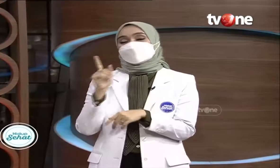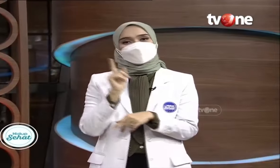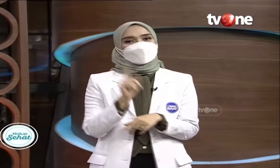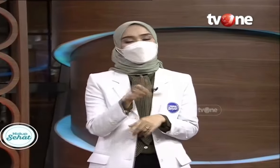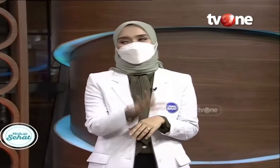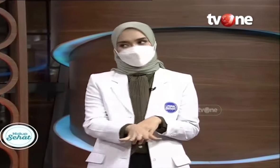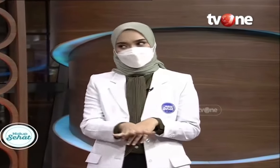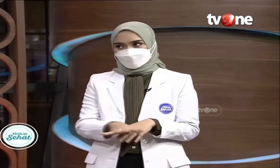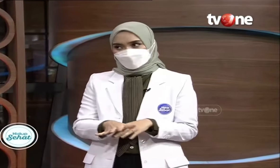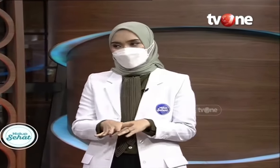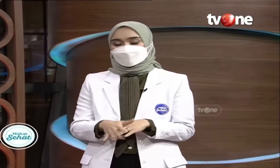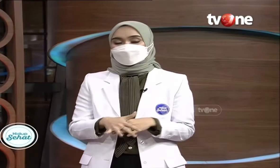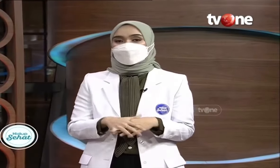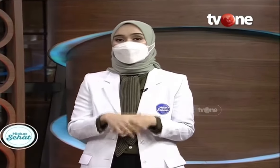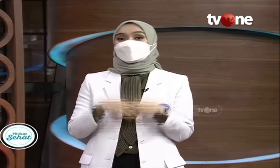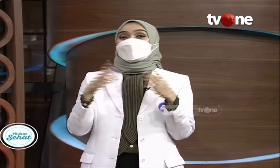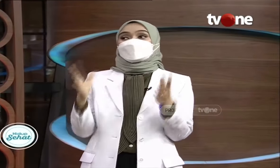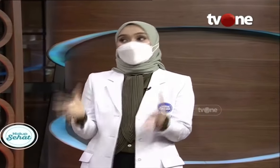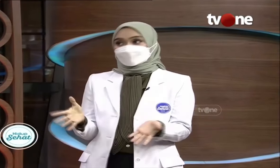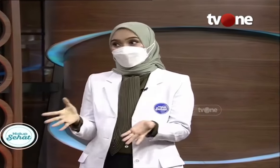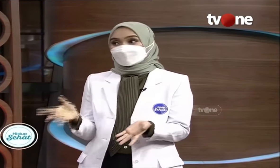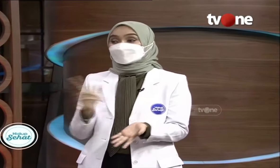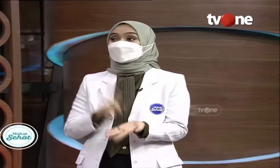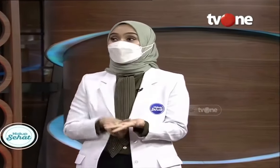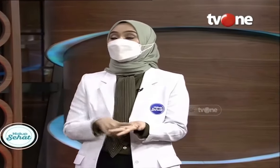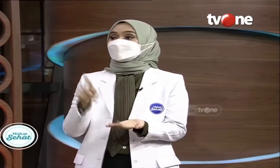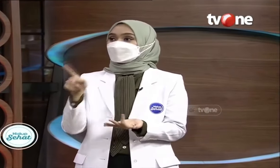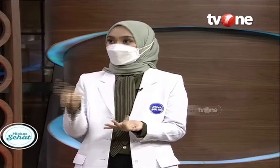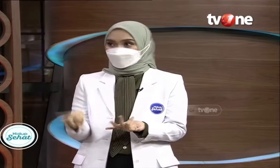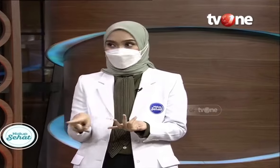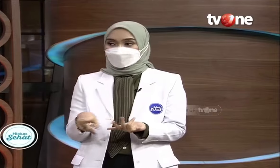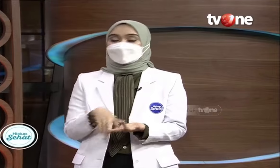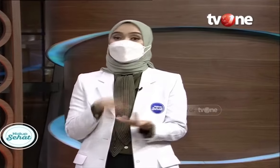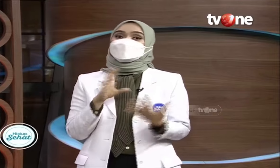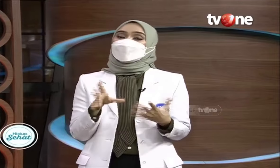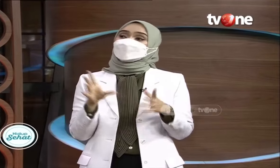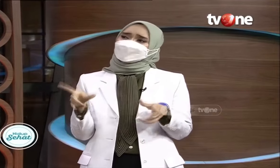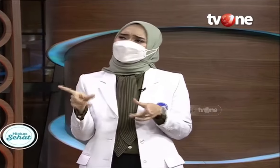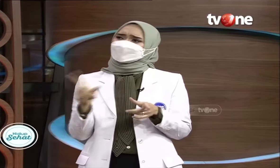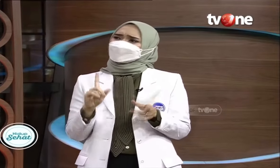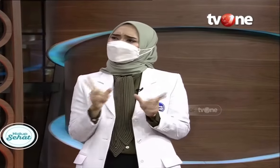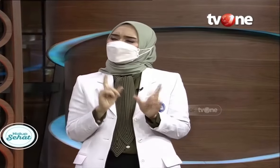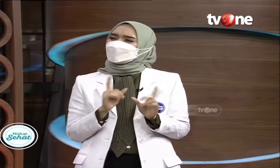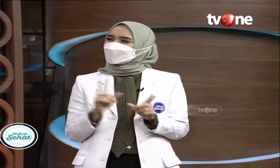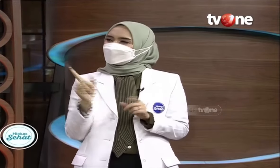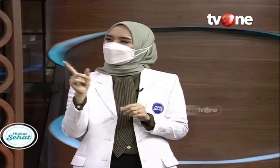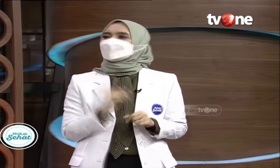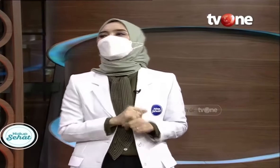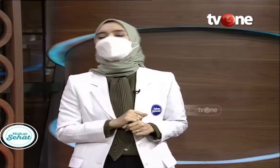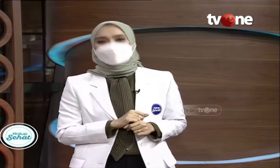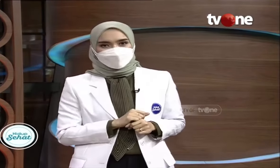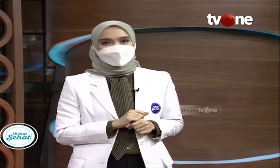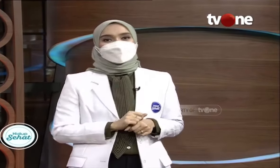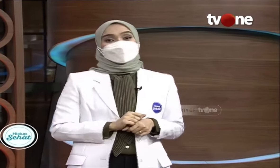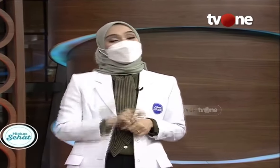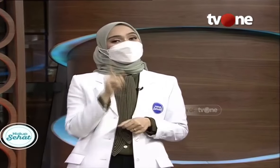kita pasti harus stay CH Di Sini dok karena akan membahas lagi tentang kesehatan mata dan juga efeknya jika kita tidak memakai kacamata